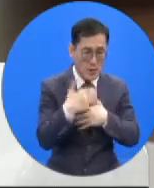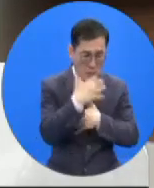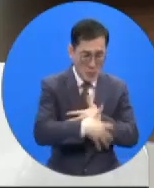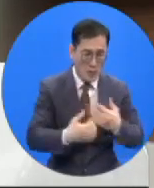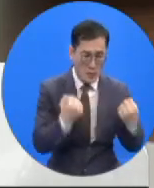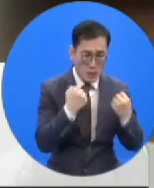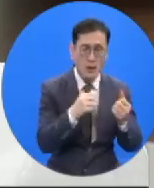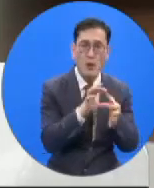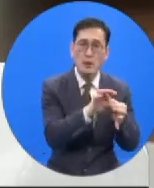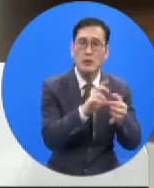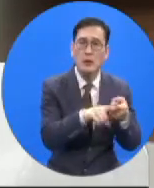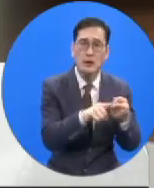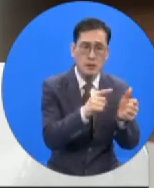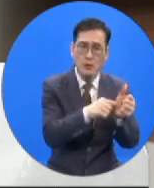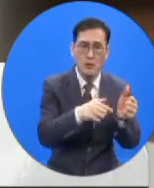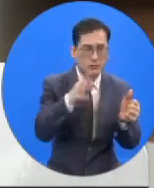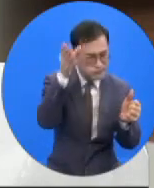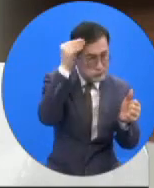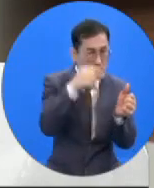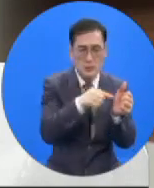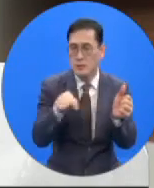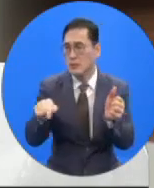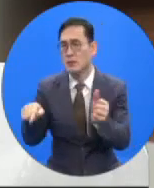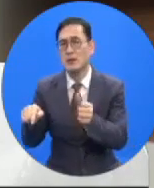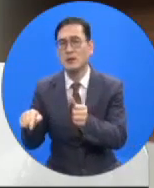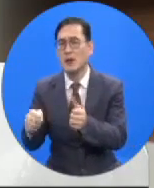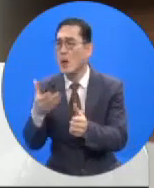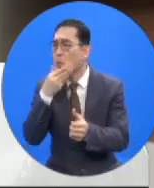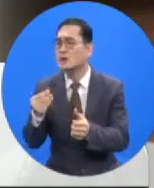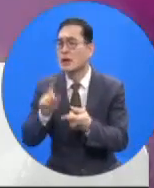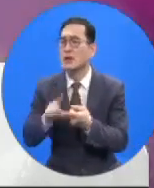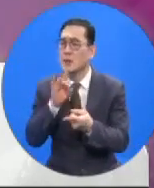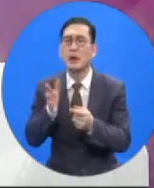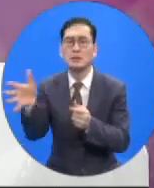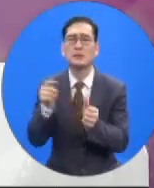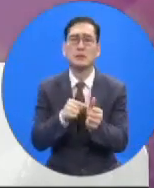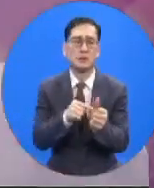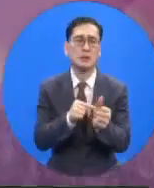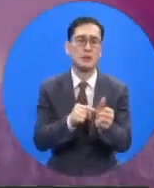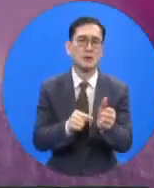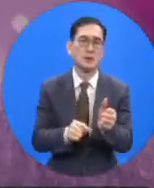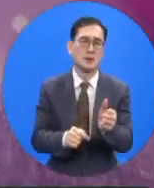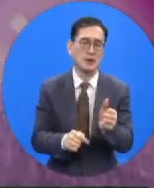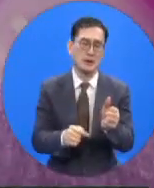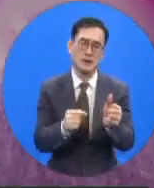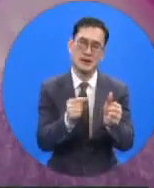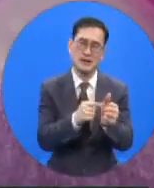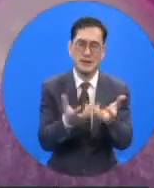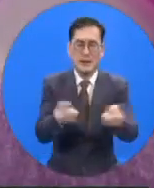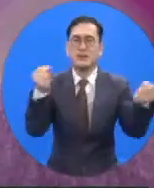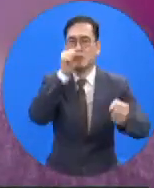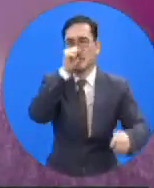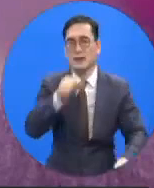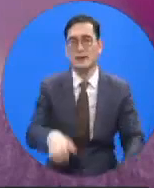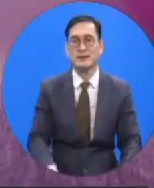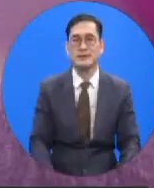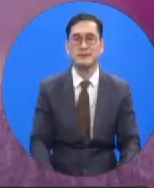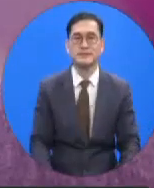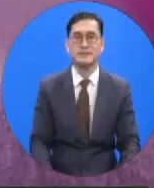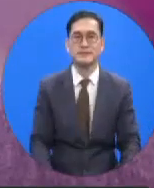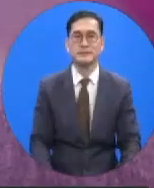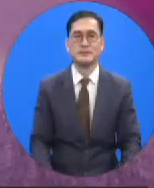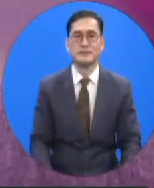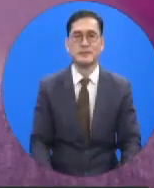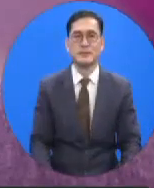예 분리를 주장합니다 다이제 특히 낮은 가슴아픈 제 2 거에요 사실 작년 교수님 앞서서